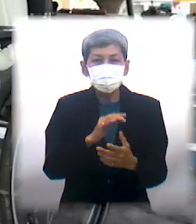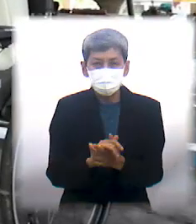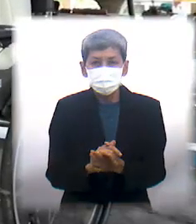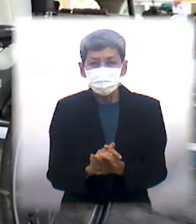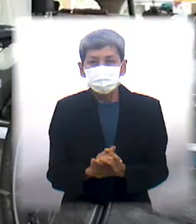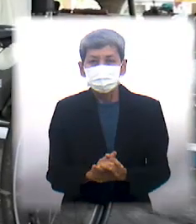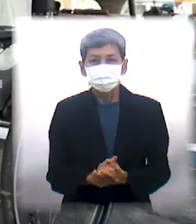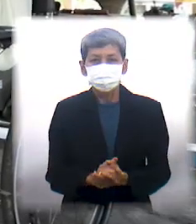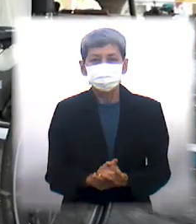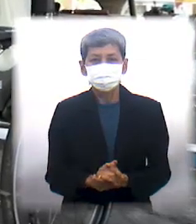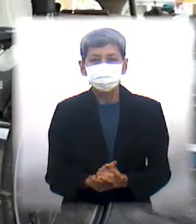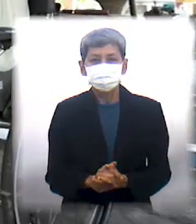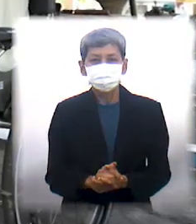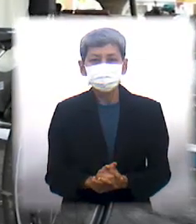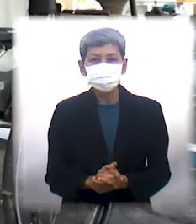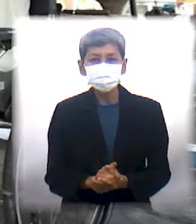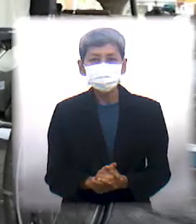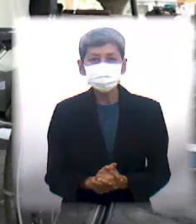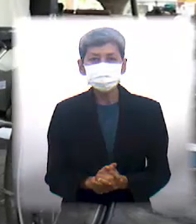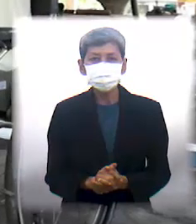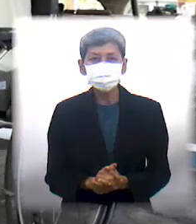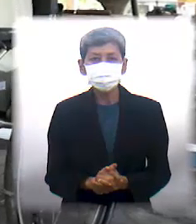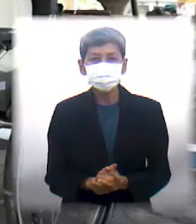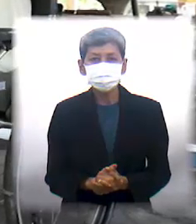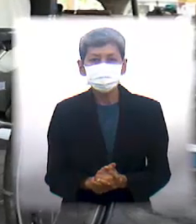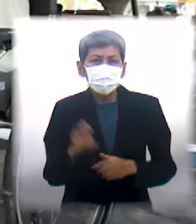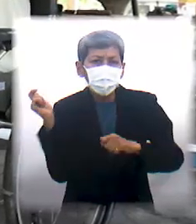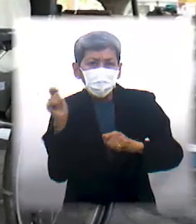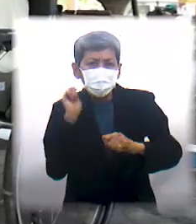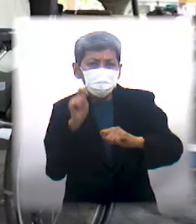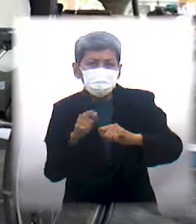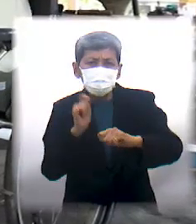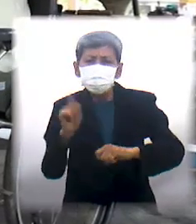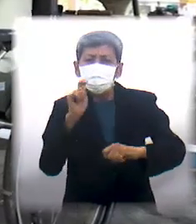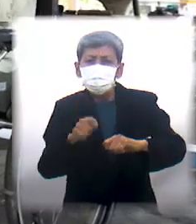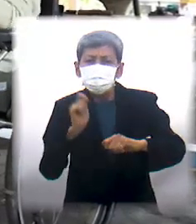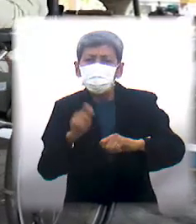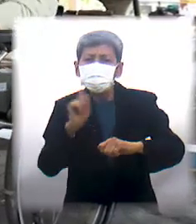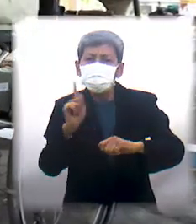แบงก์ก็ขอเลยแบง ก์อยู่ไหนพี่ค้อน